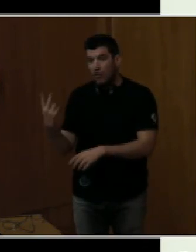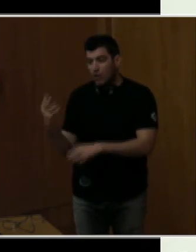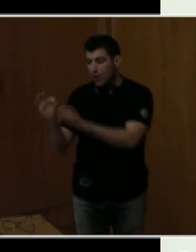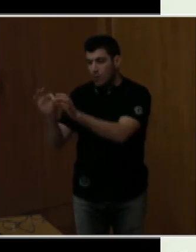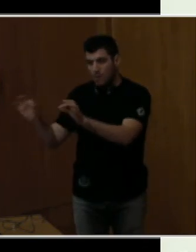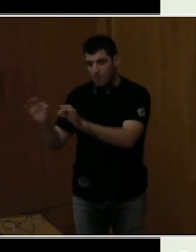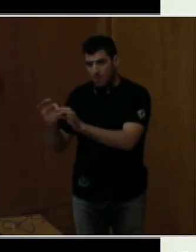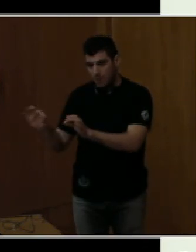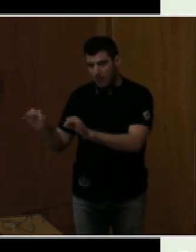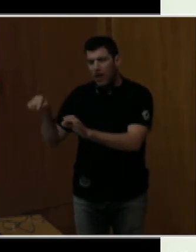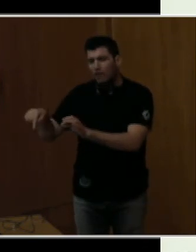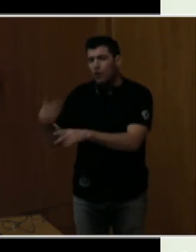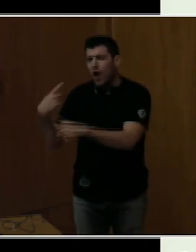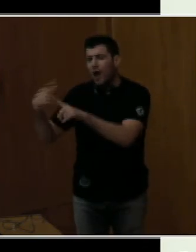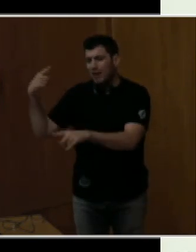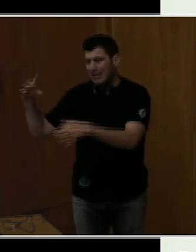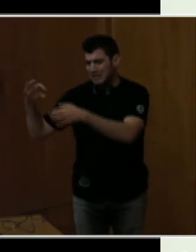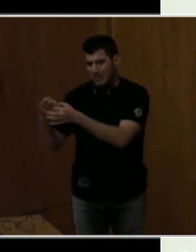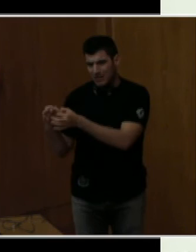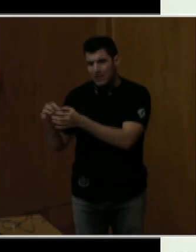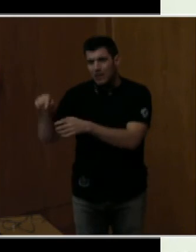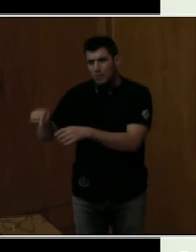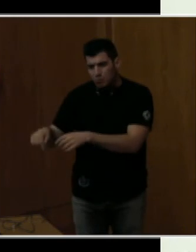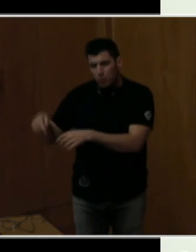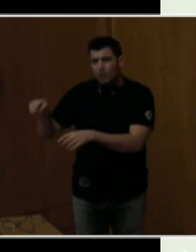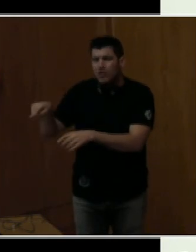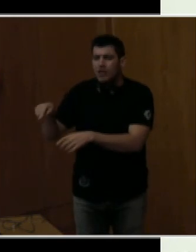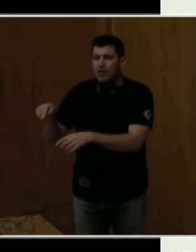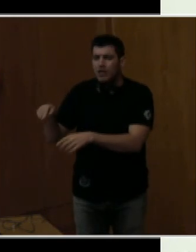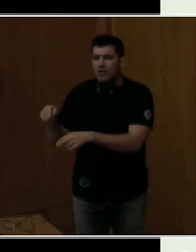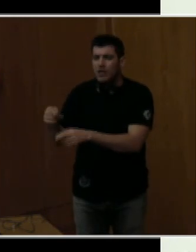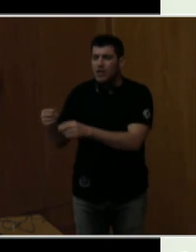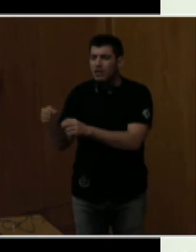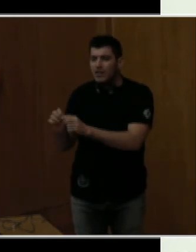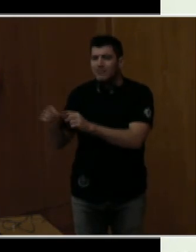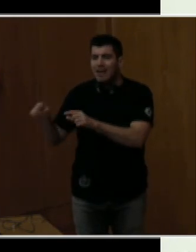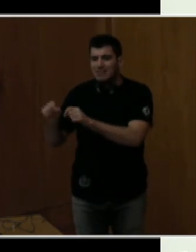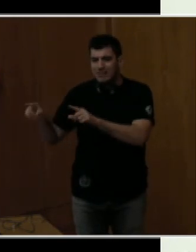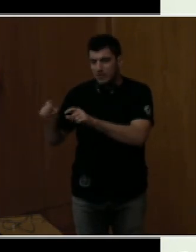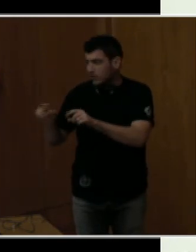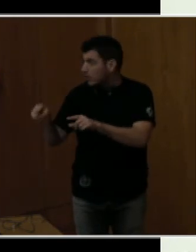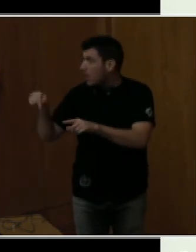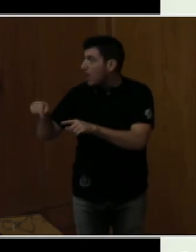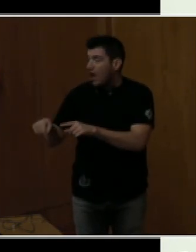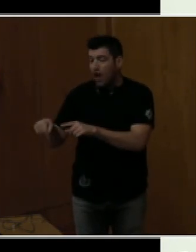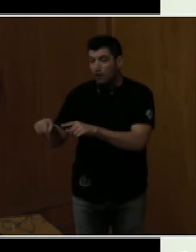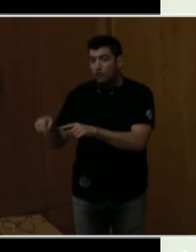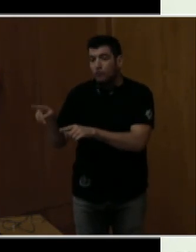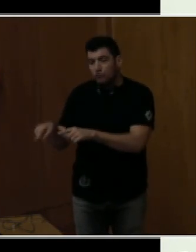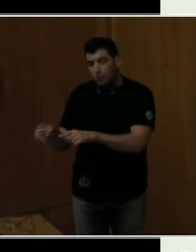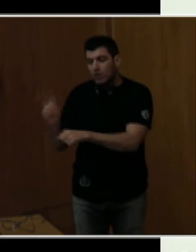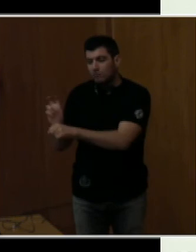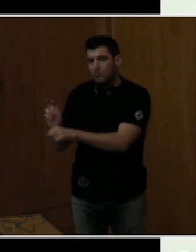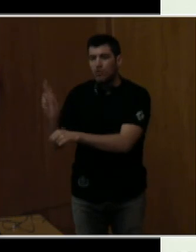μια πολύ απλή συνδεσμολογία που εφαρμόζουμε τάση. Και αυτό είναι πολύ απλά το κελί της ηλεκτρονικής RAM. Και εδώ βλέπουμε ένα